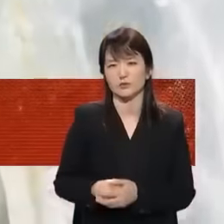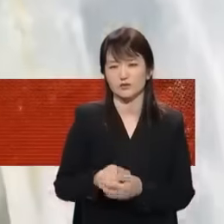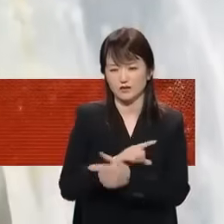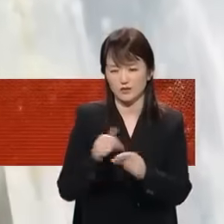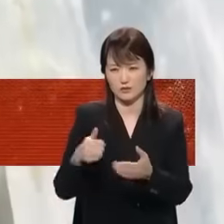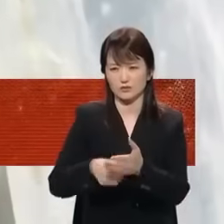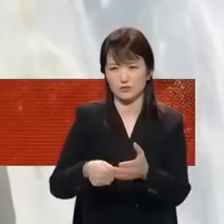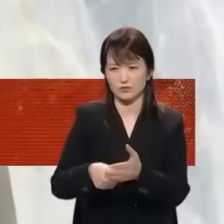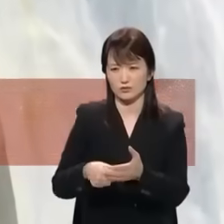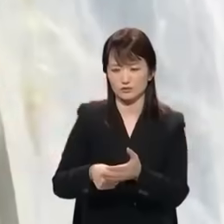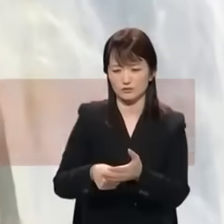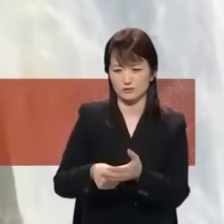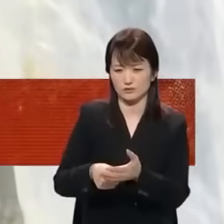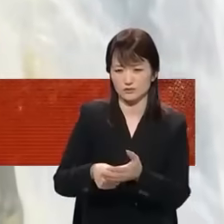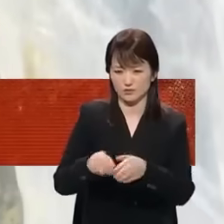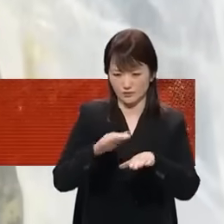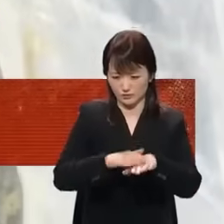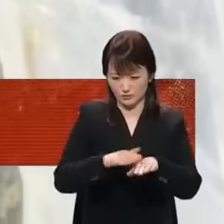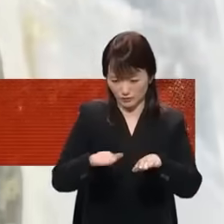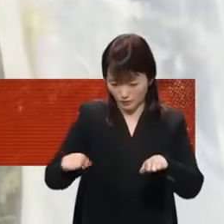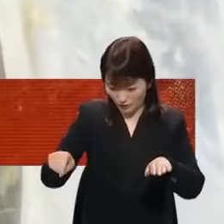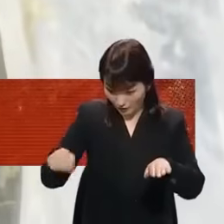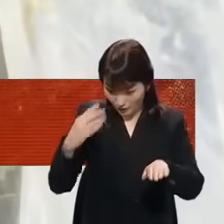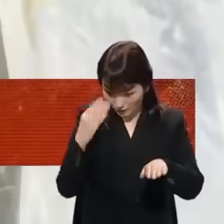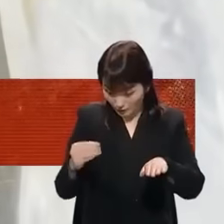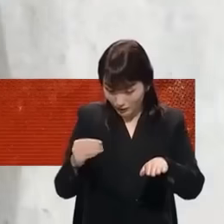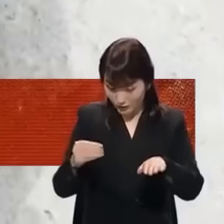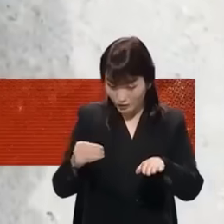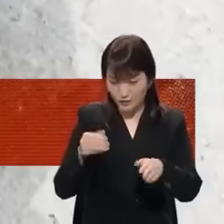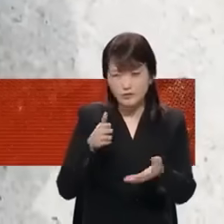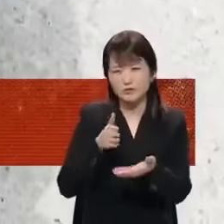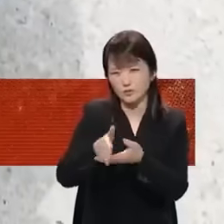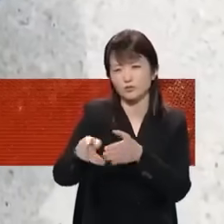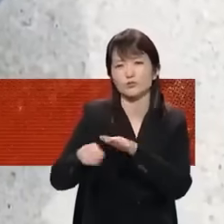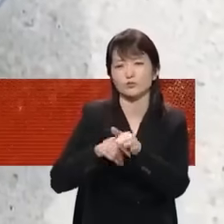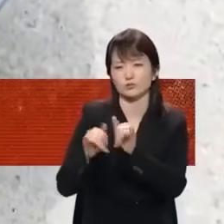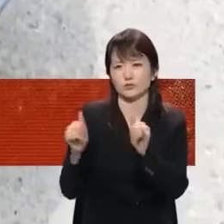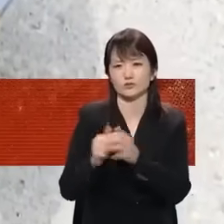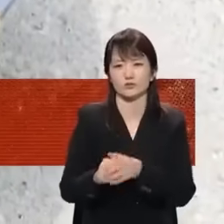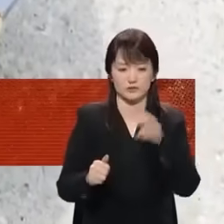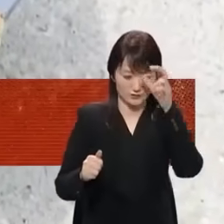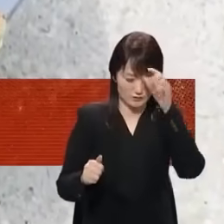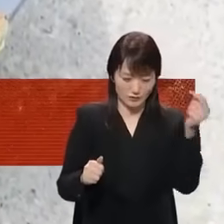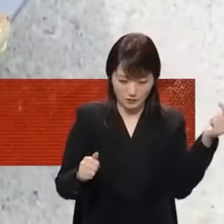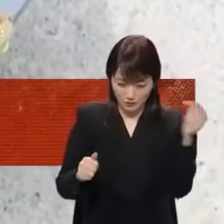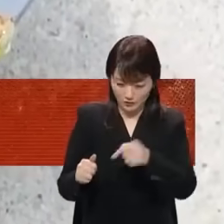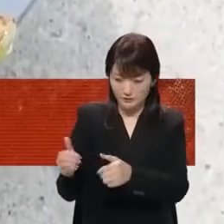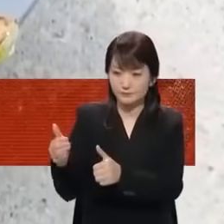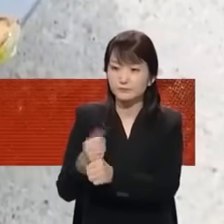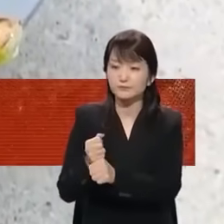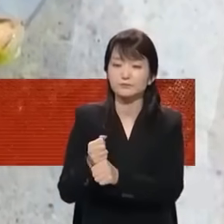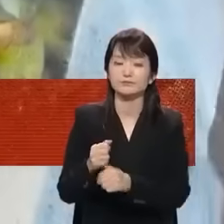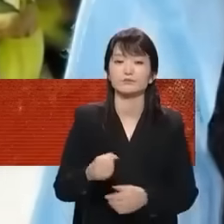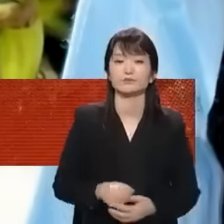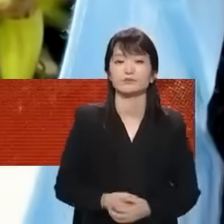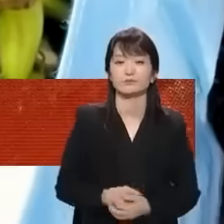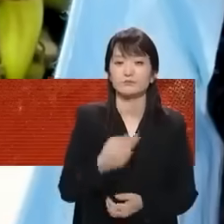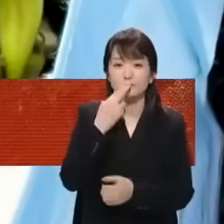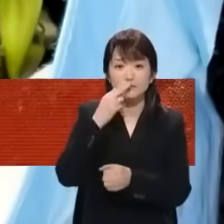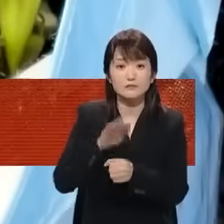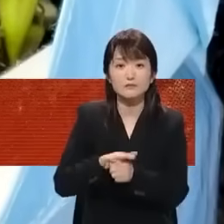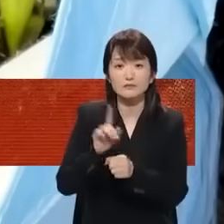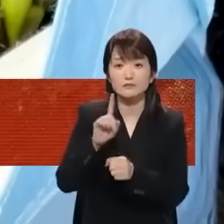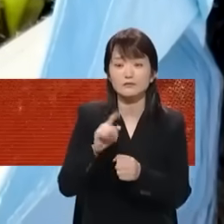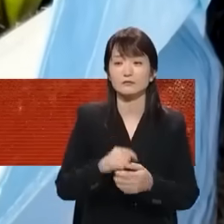딱 그냥 두룹 전문 도둑인 거예요 근데도 이제 어쨌든 경찰이 왔으니까 잡혔죠 근데도 너무 기가 막힌